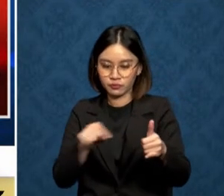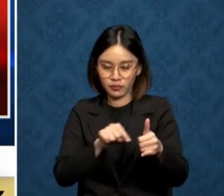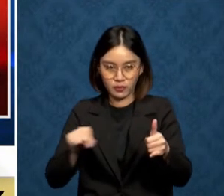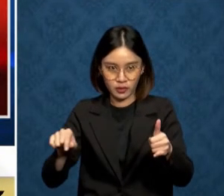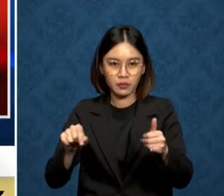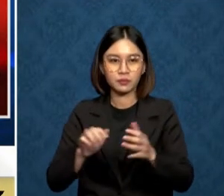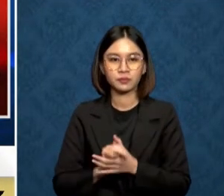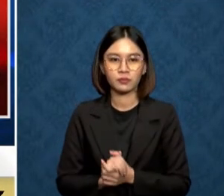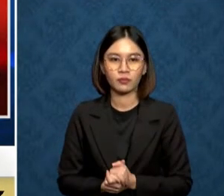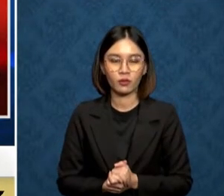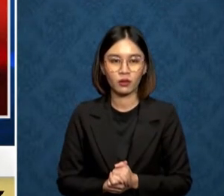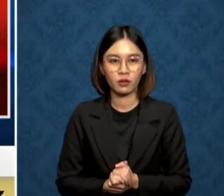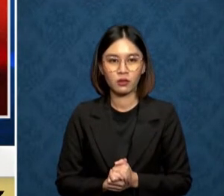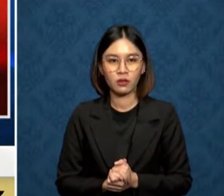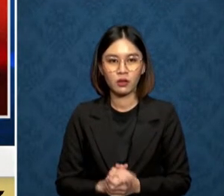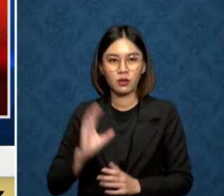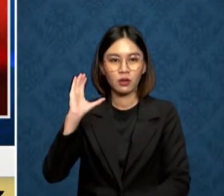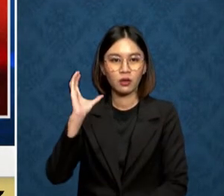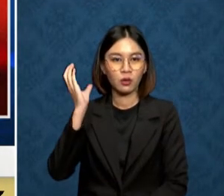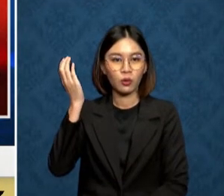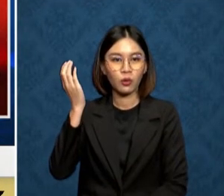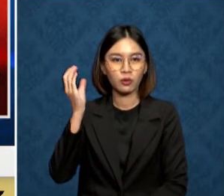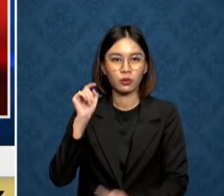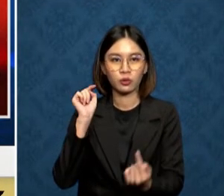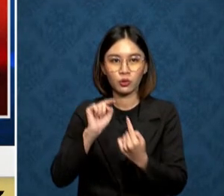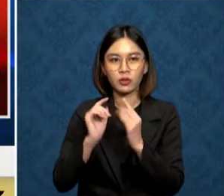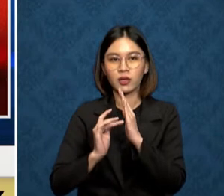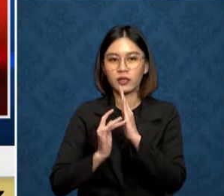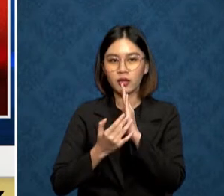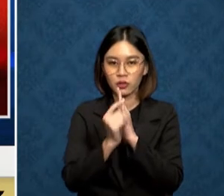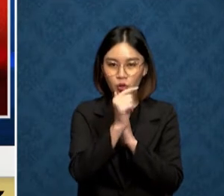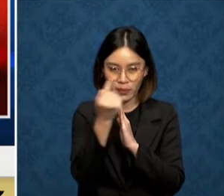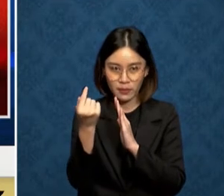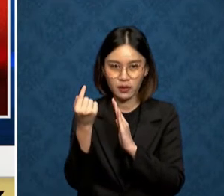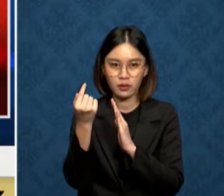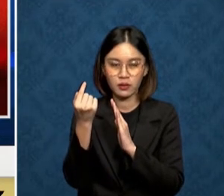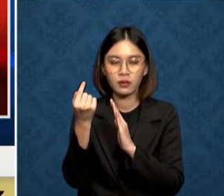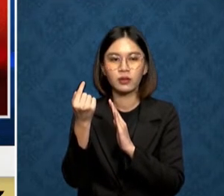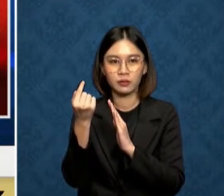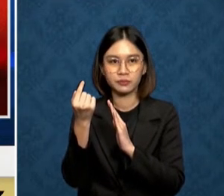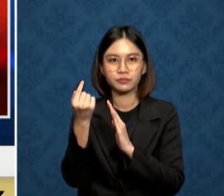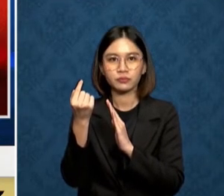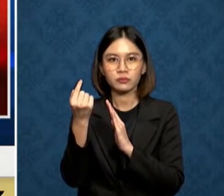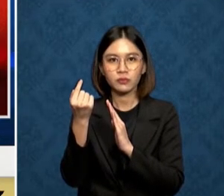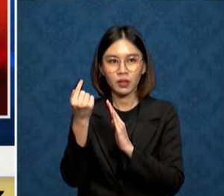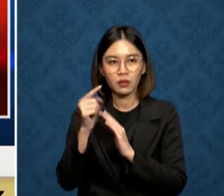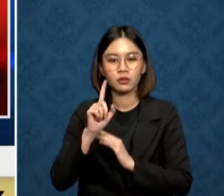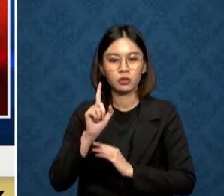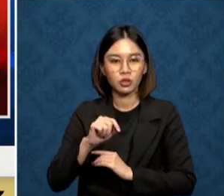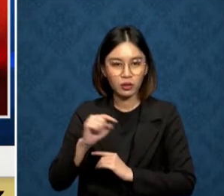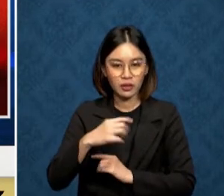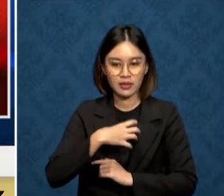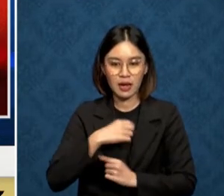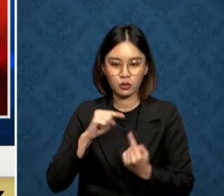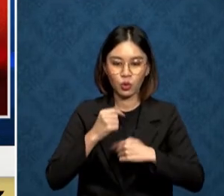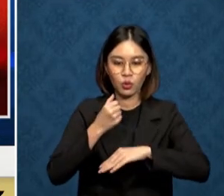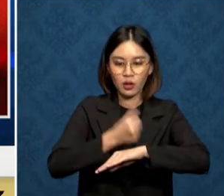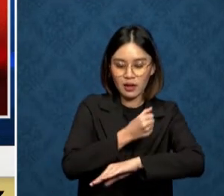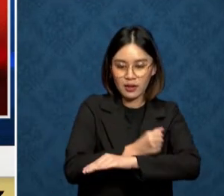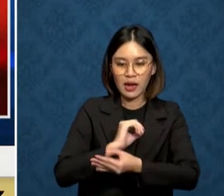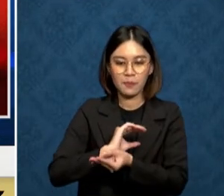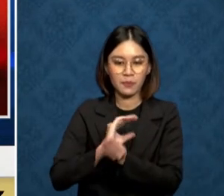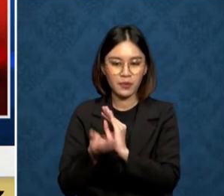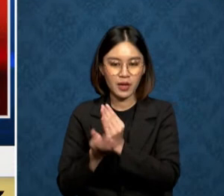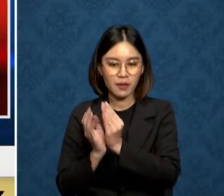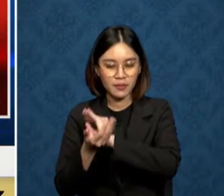เพราะในโลกแห่งเทคโนโลยีและดิจิจิตลข้าวใโลกแฟ่งเทคโโยีและดิจิตัลมีความต้องการทางแงงานที่เปลี่ยน